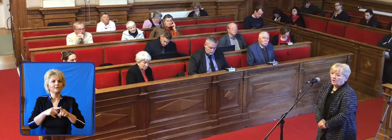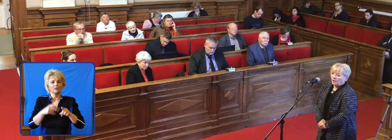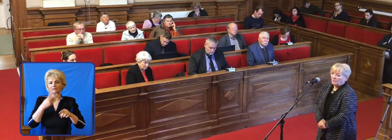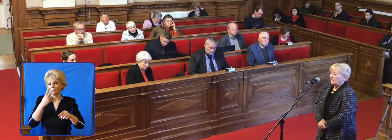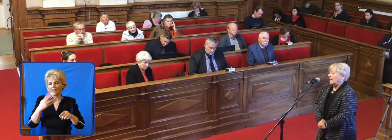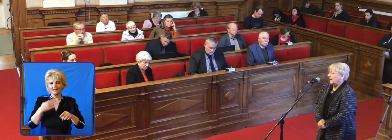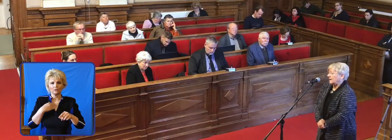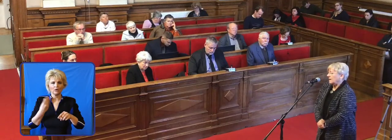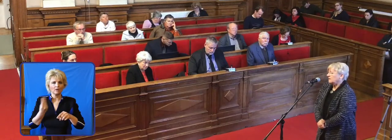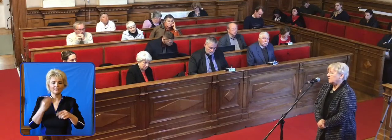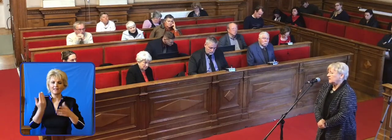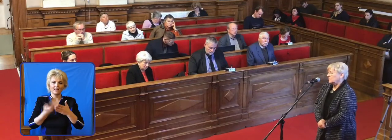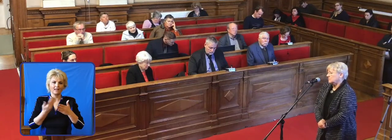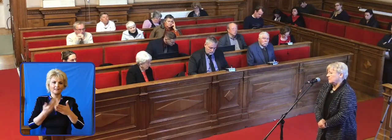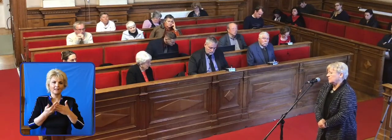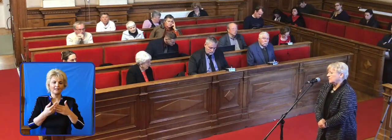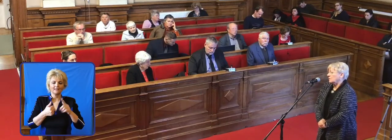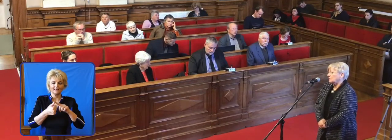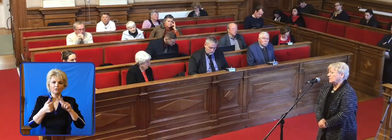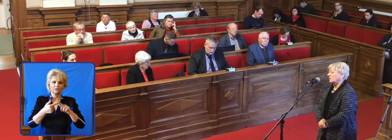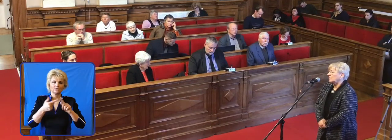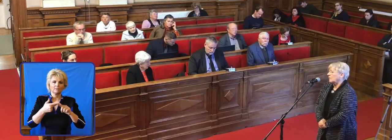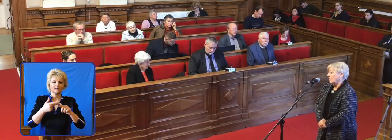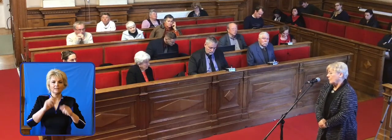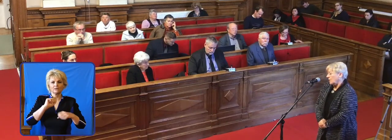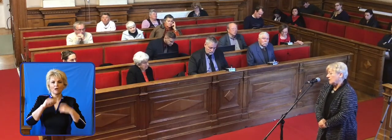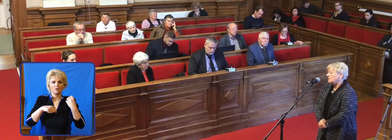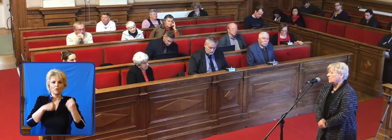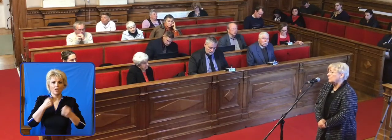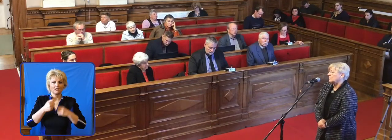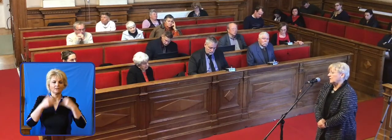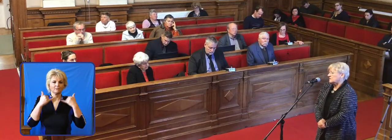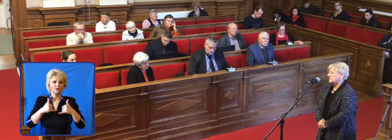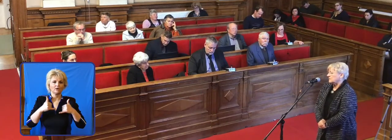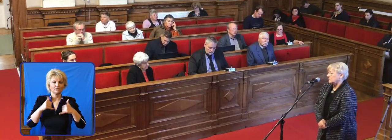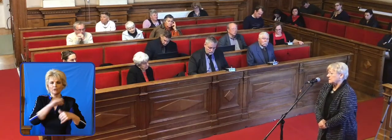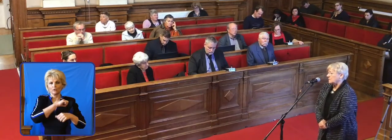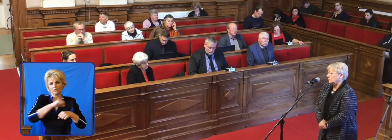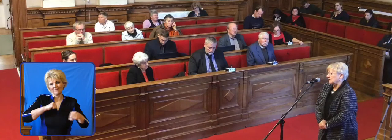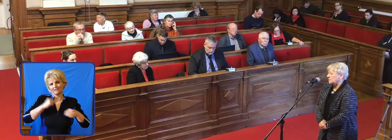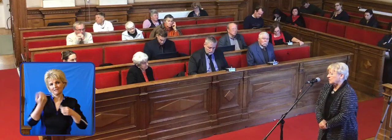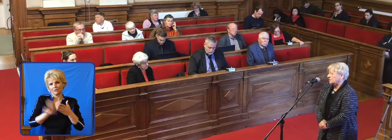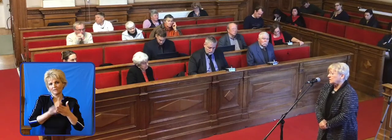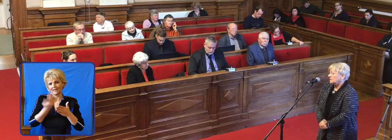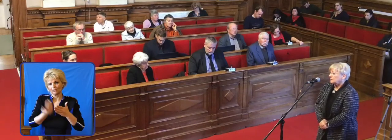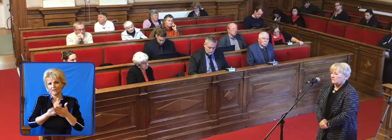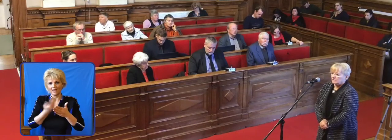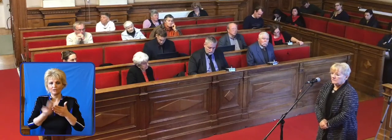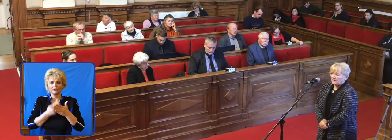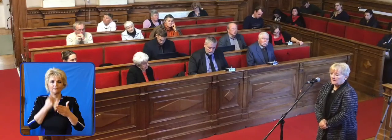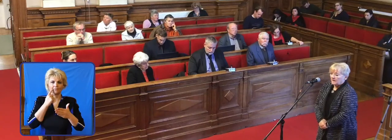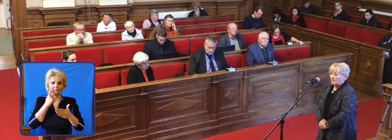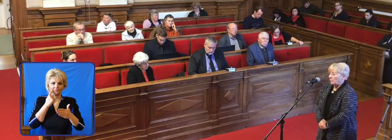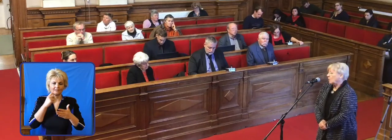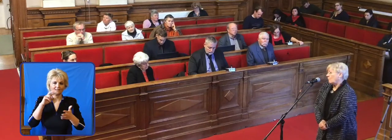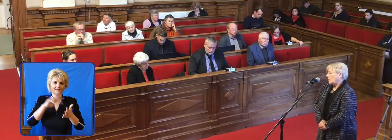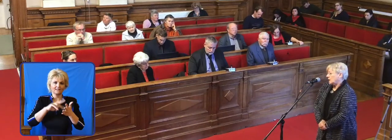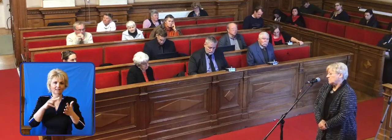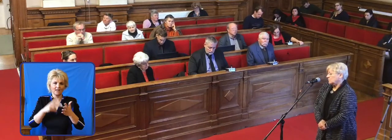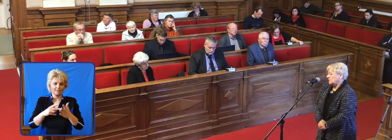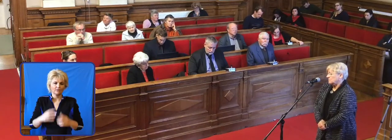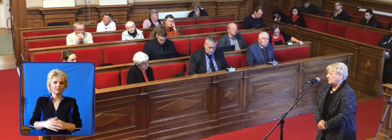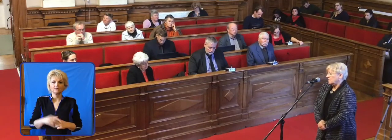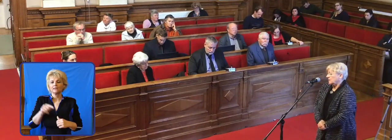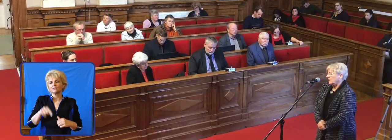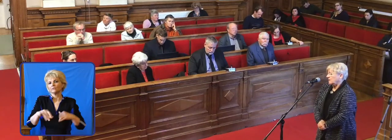látok, ami ne lenne hétköznapi gyakorlat a mai önkormányzati gazdálkodási technikákba.